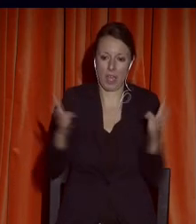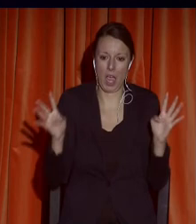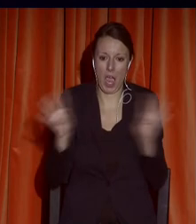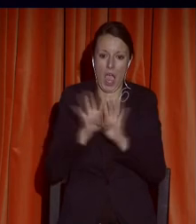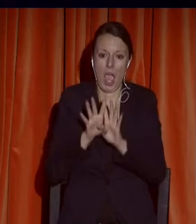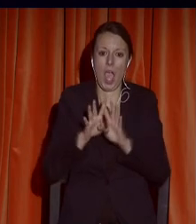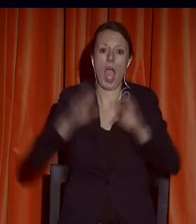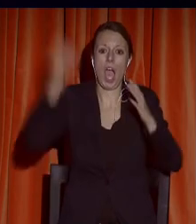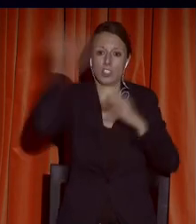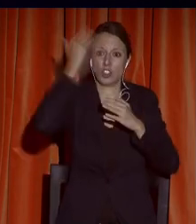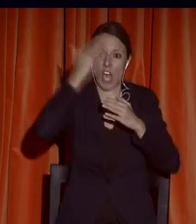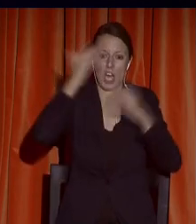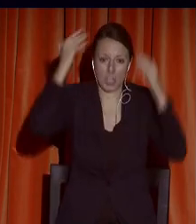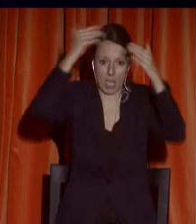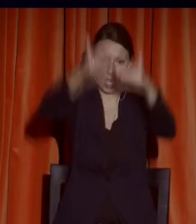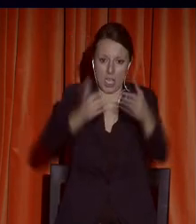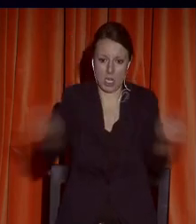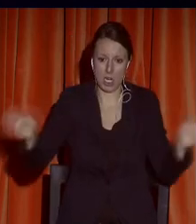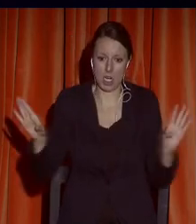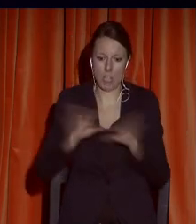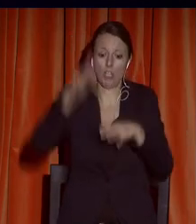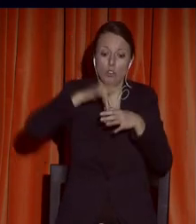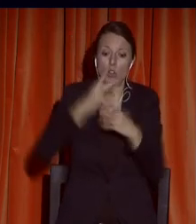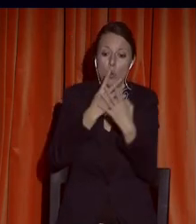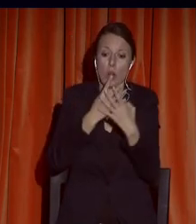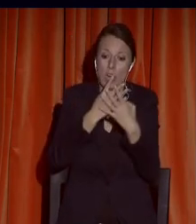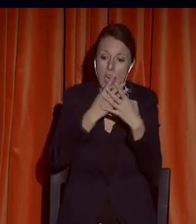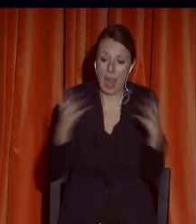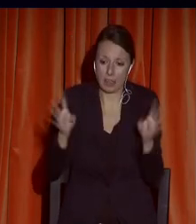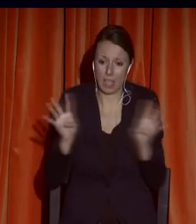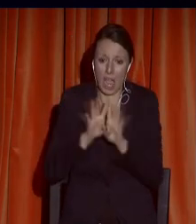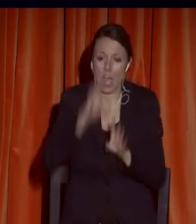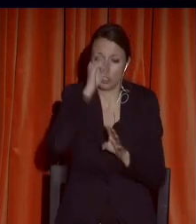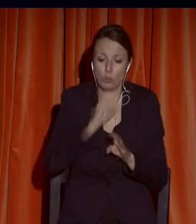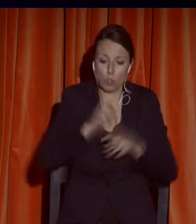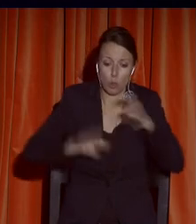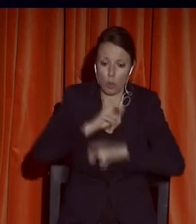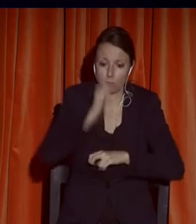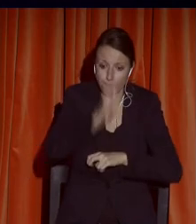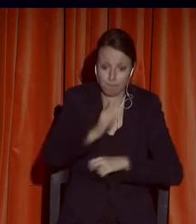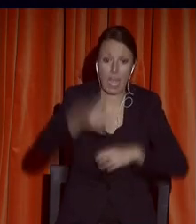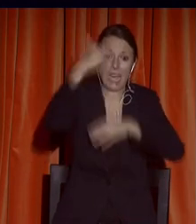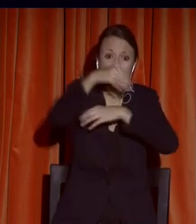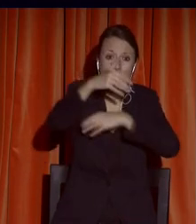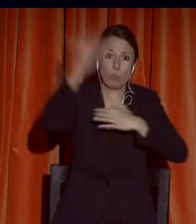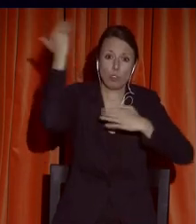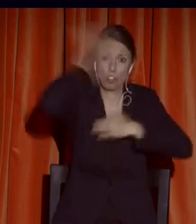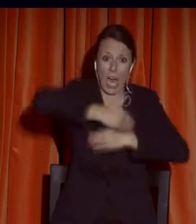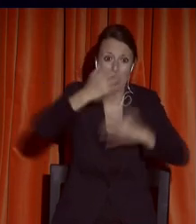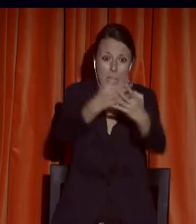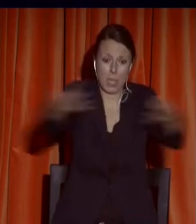środka nie może zajrzeć i zobaczyć, czy on już się ruszył. I to troszeczkę tak jest, więc też my musimy z naszej strony